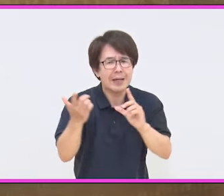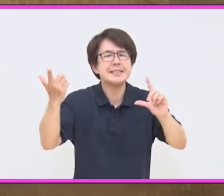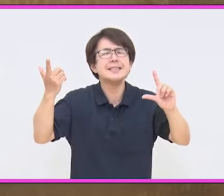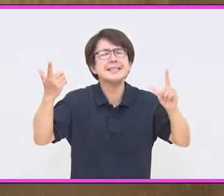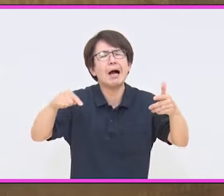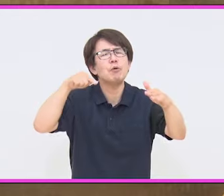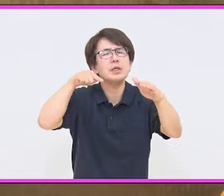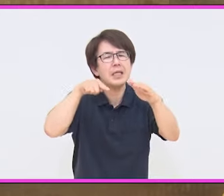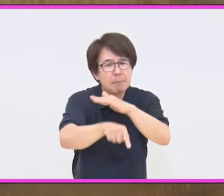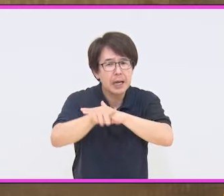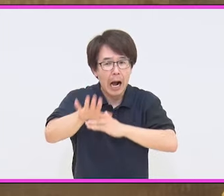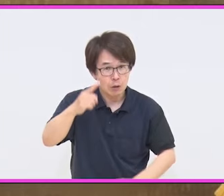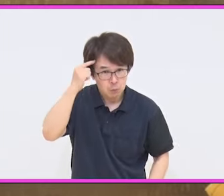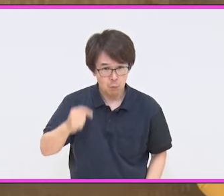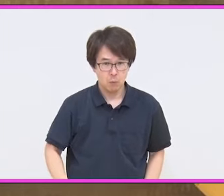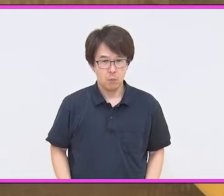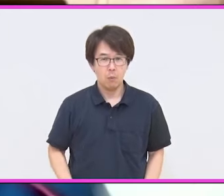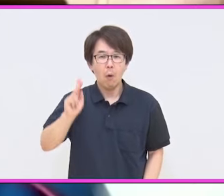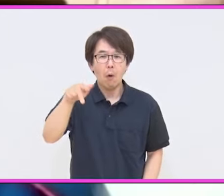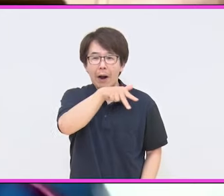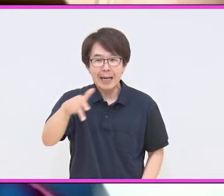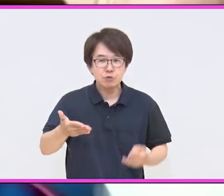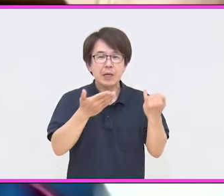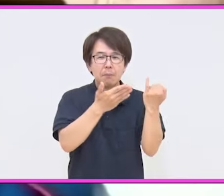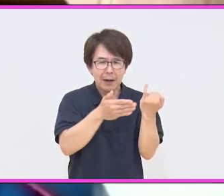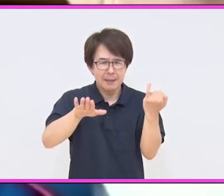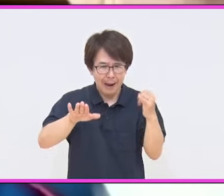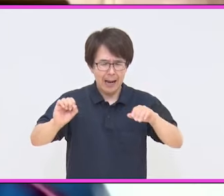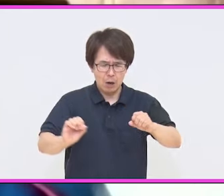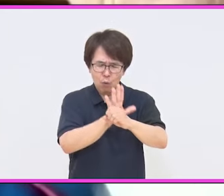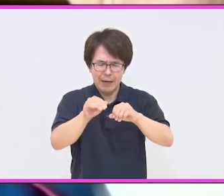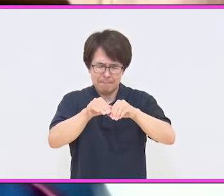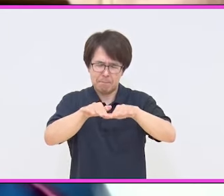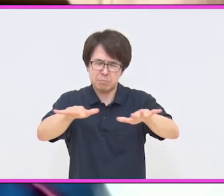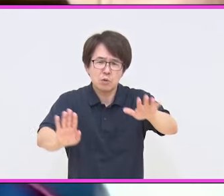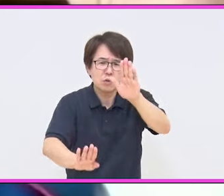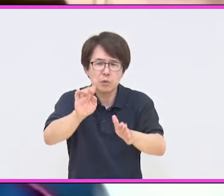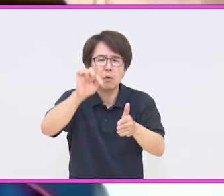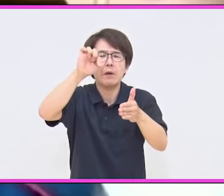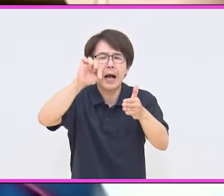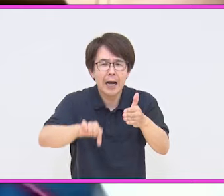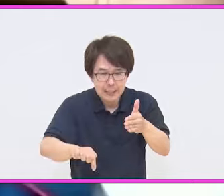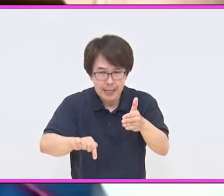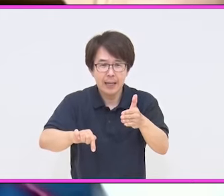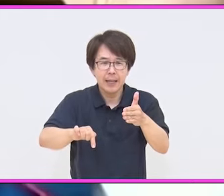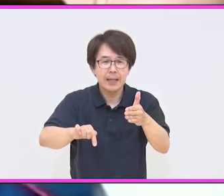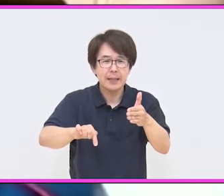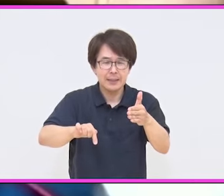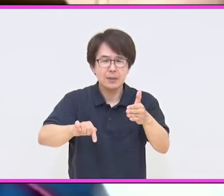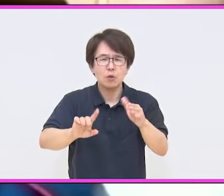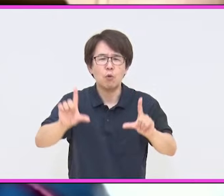になりそうです。カズさんはこのコロナ禍においての東京大会、どのような意義を持つとお考えですか？